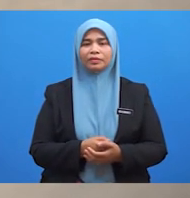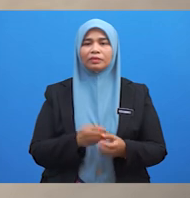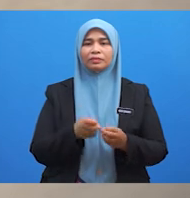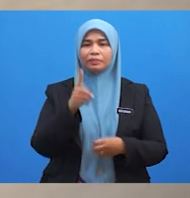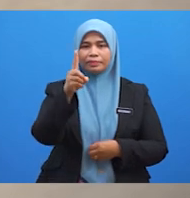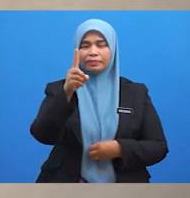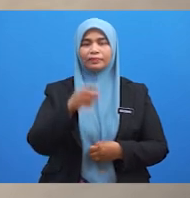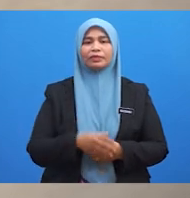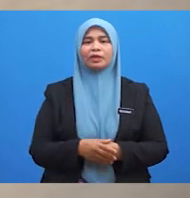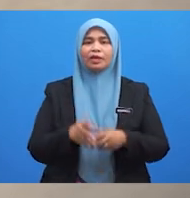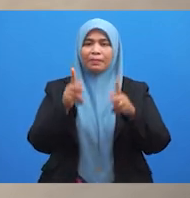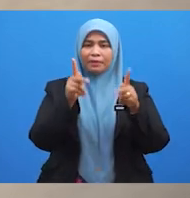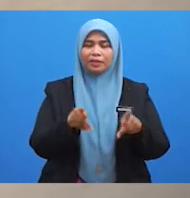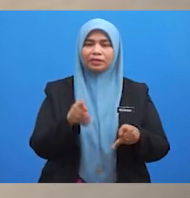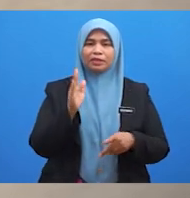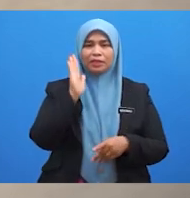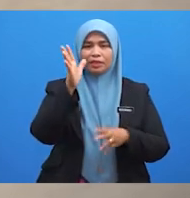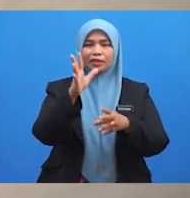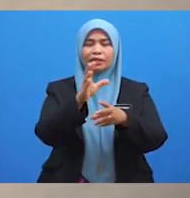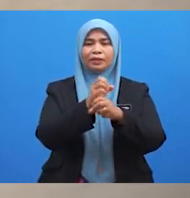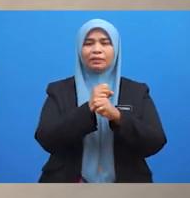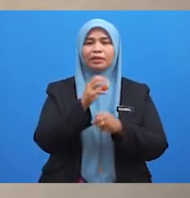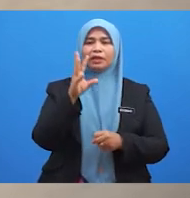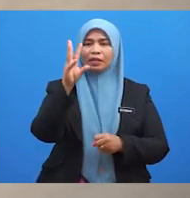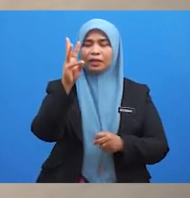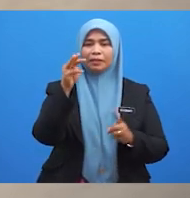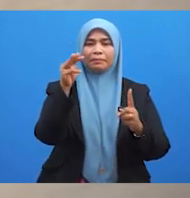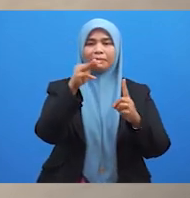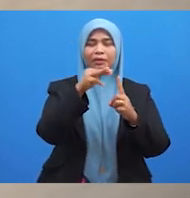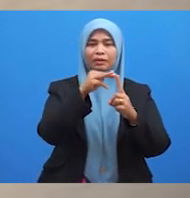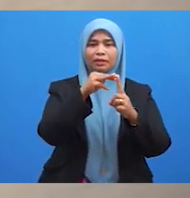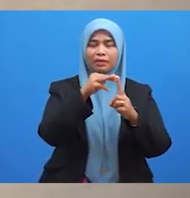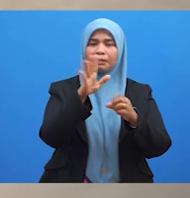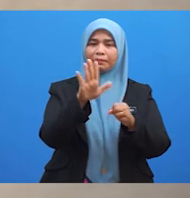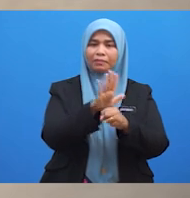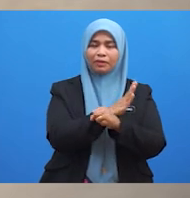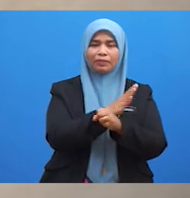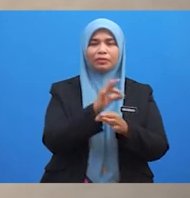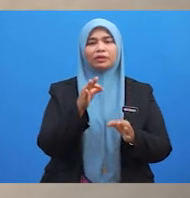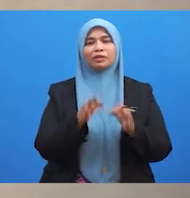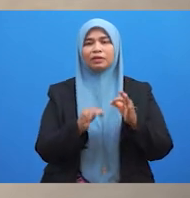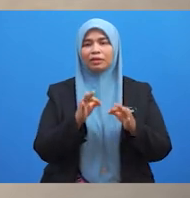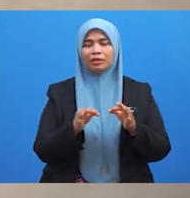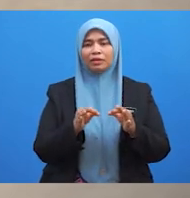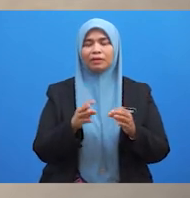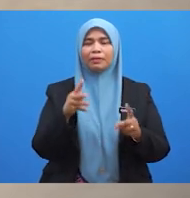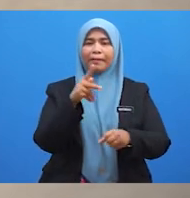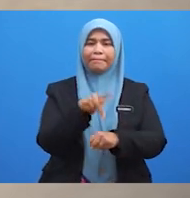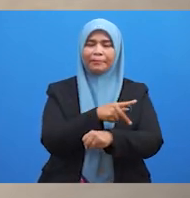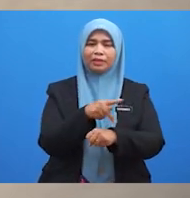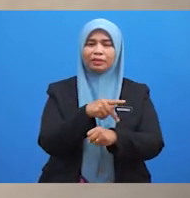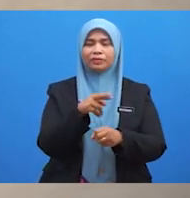Pertama, pelajar akan mendapat 6 markah penuh sekiranya pantun